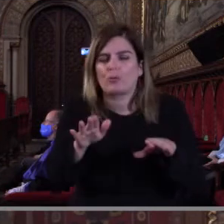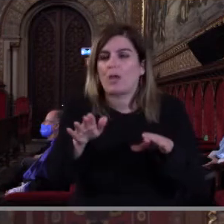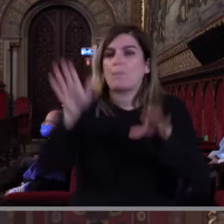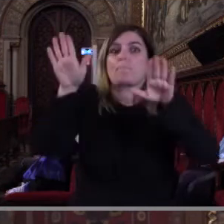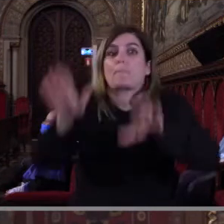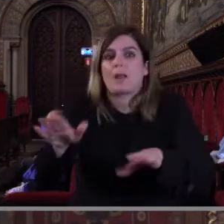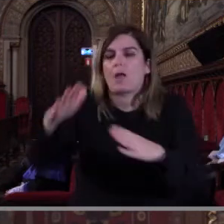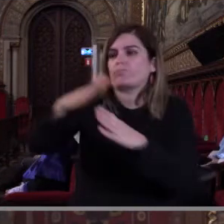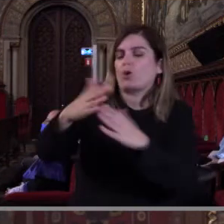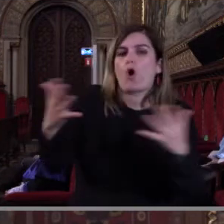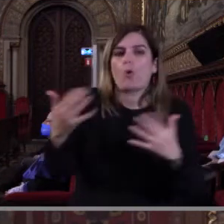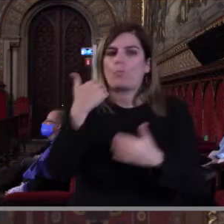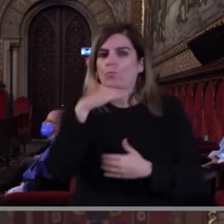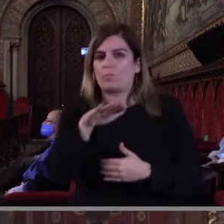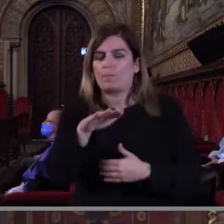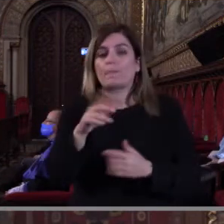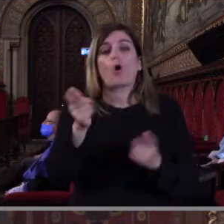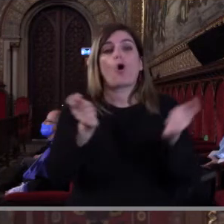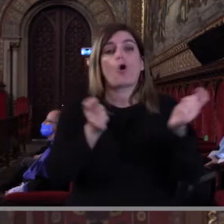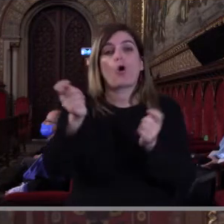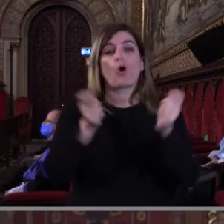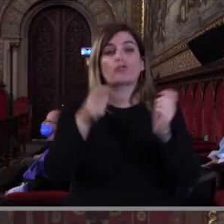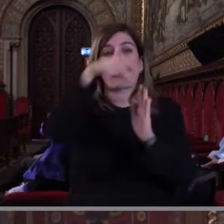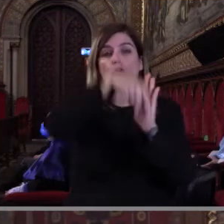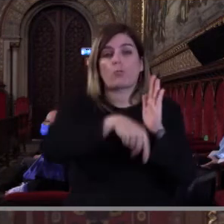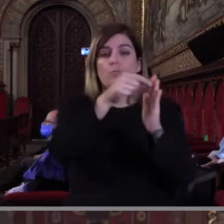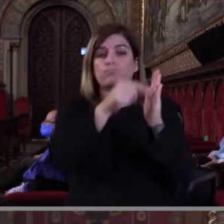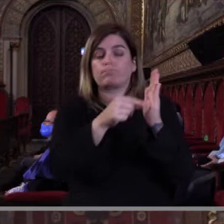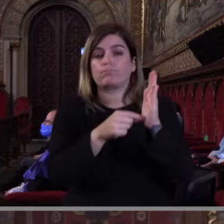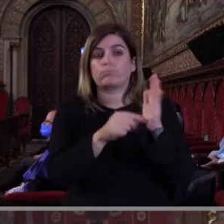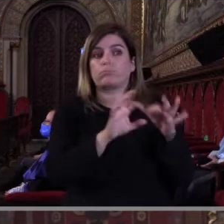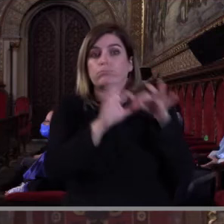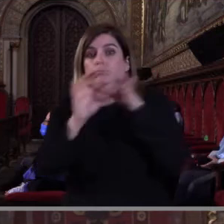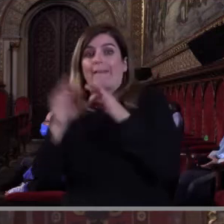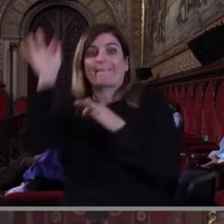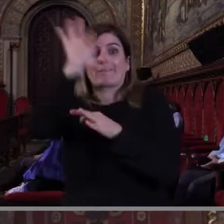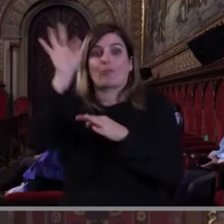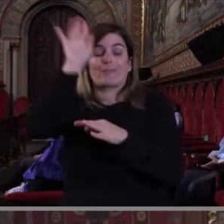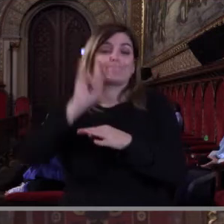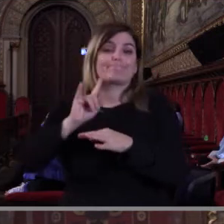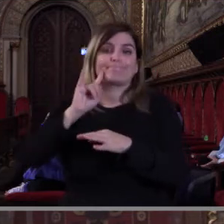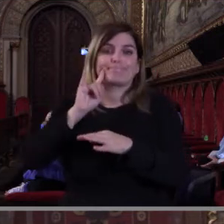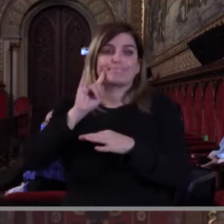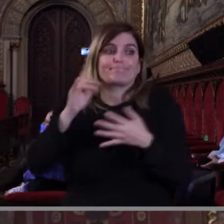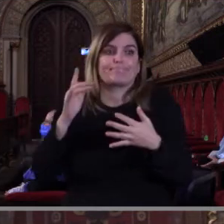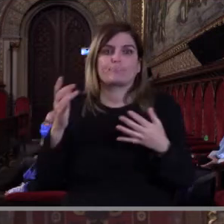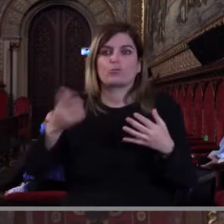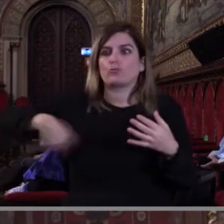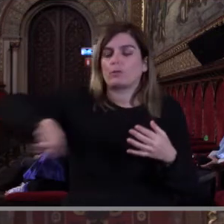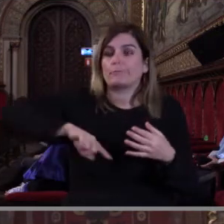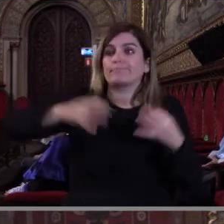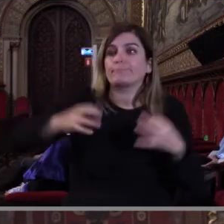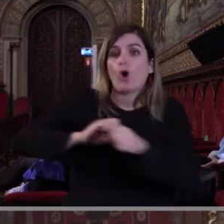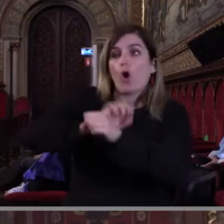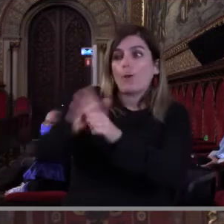aturar. Les mesures de control de la pandèmia que s'han aplicat estan basades en teories clàssiques. S'ha assumit que la malaltia